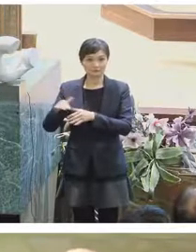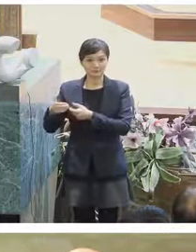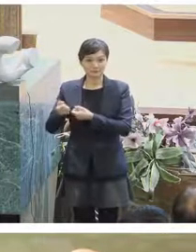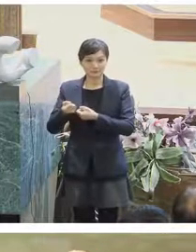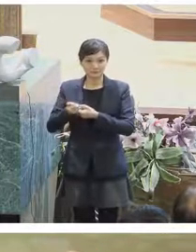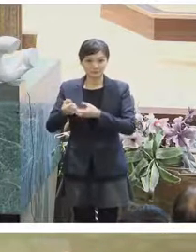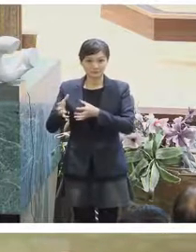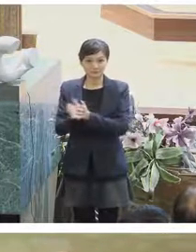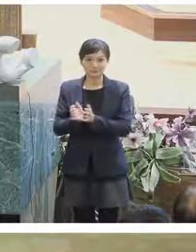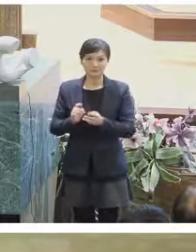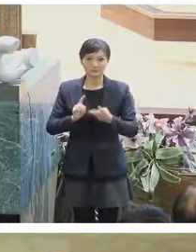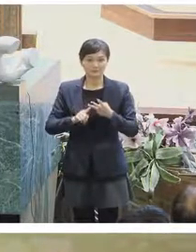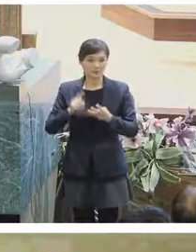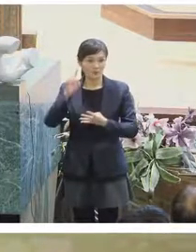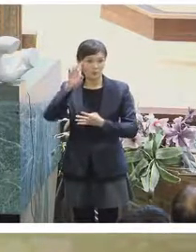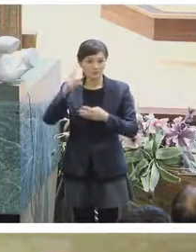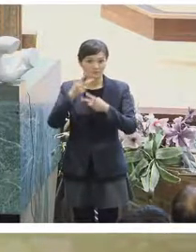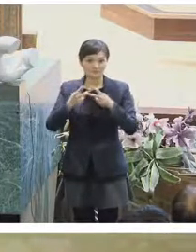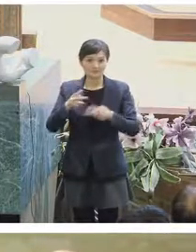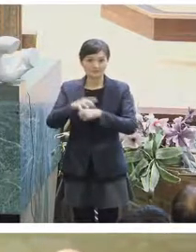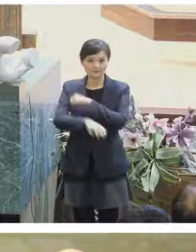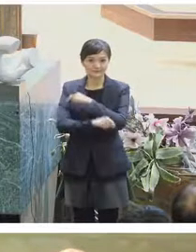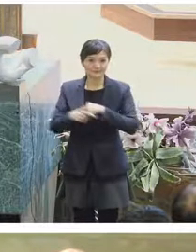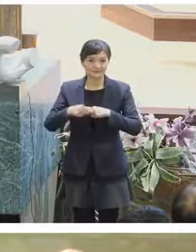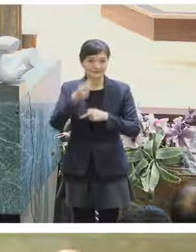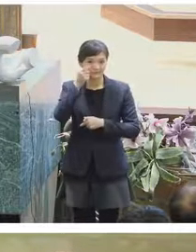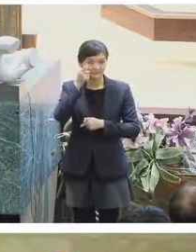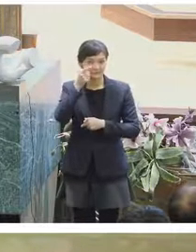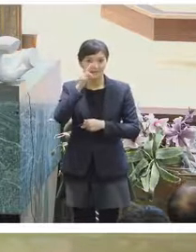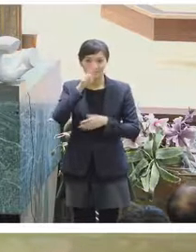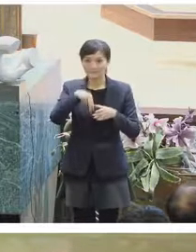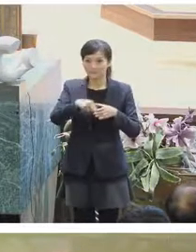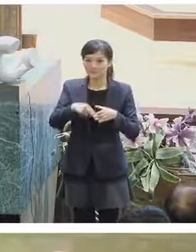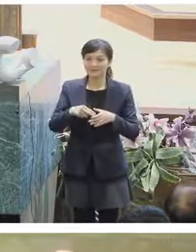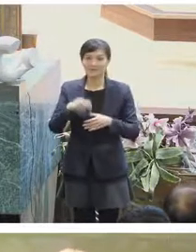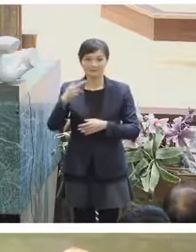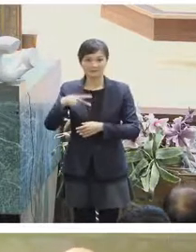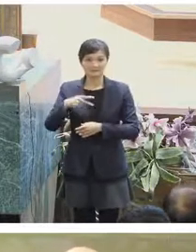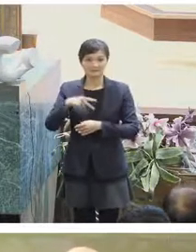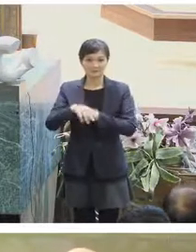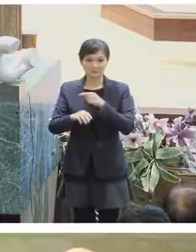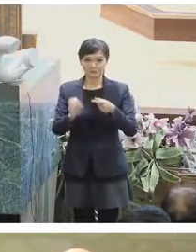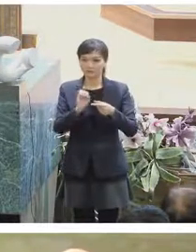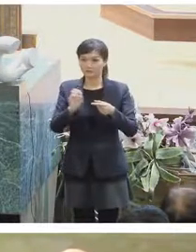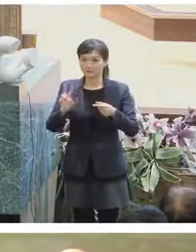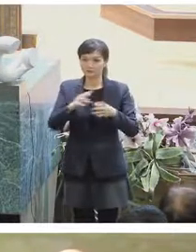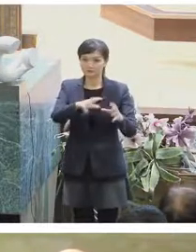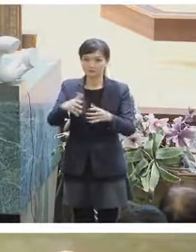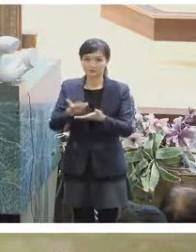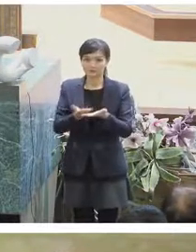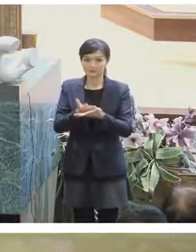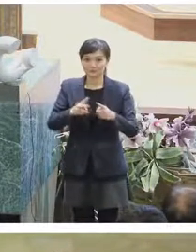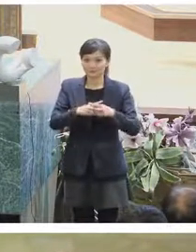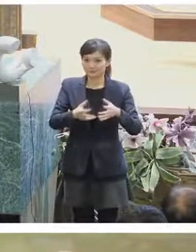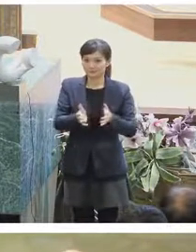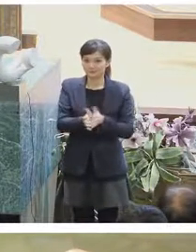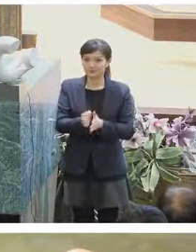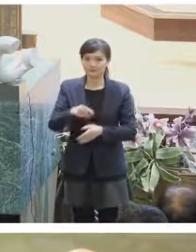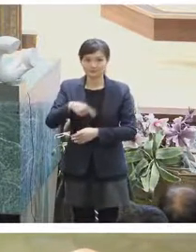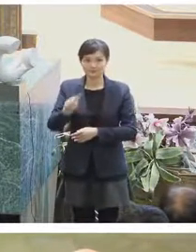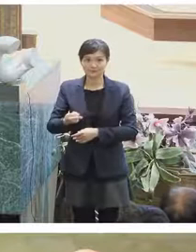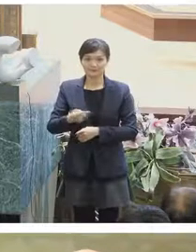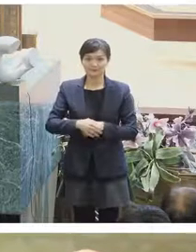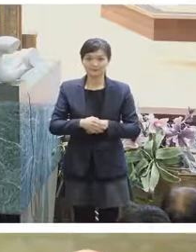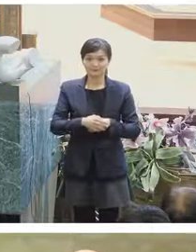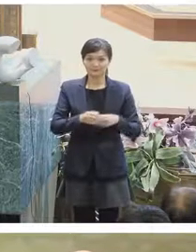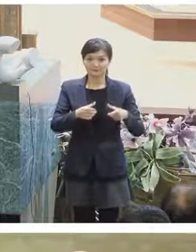地、Fab Lab 台南、台南的五音咖啡、G01国际交流小组，还有包含港台日